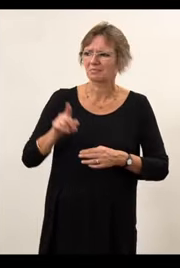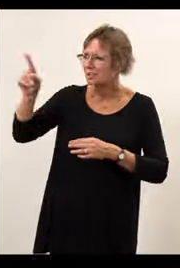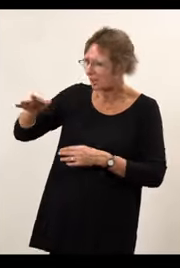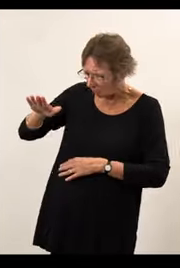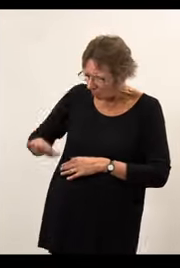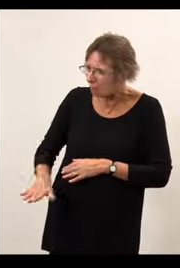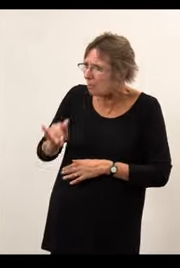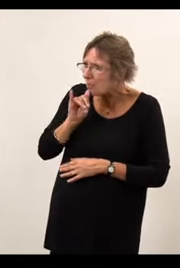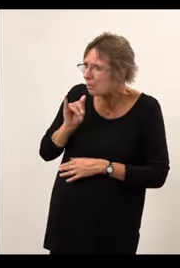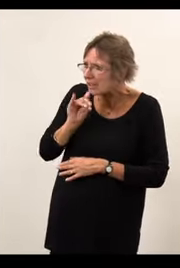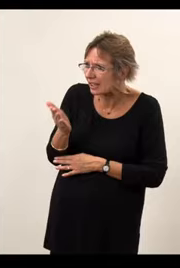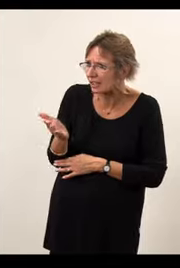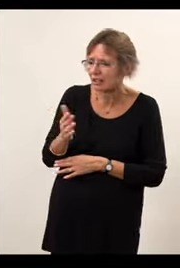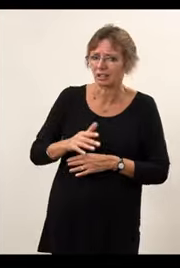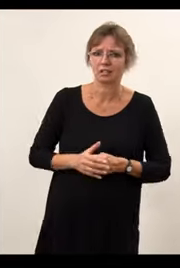T'étais minuscule.